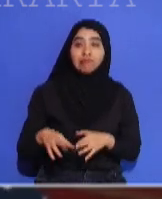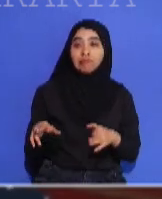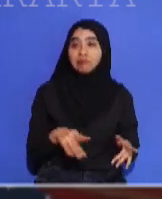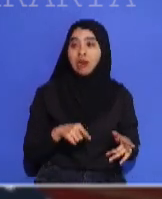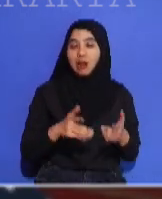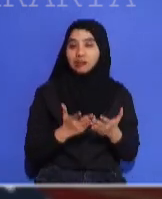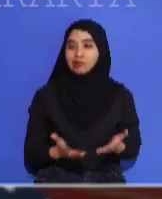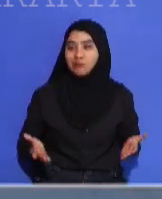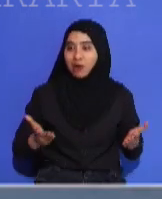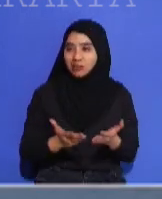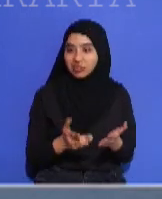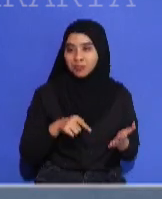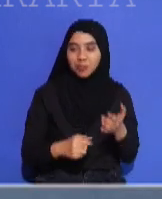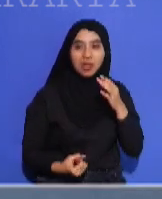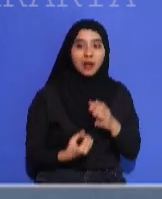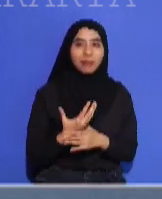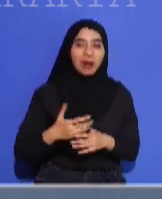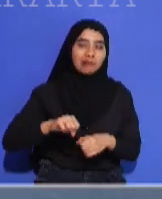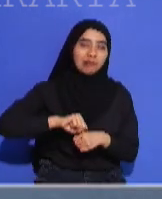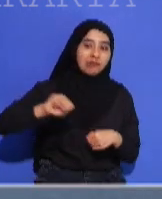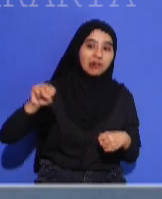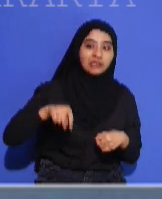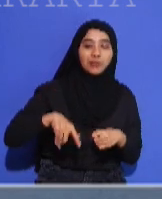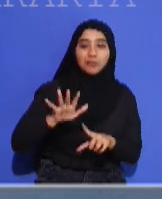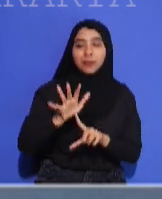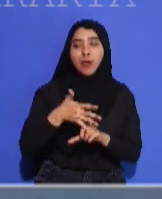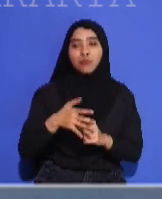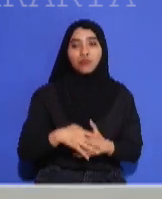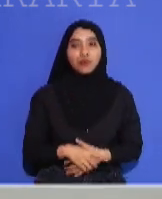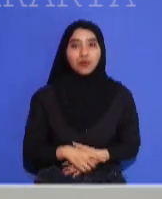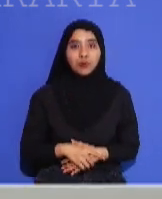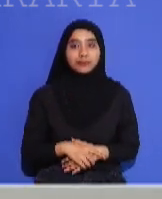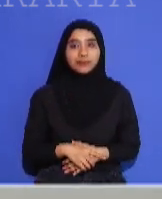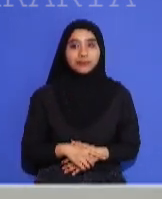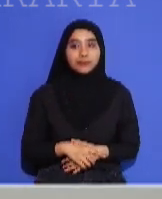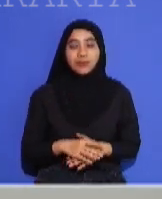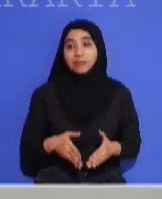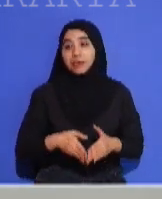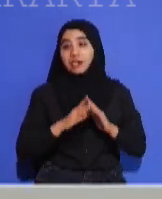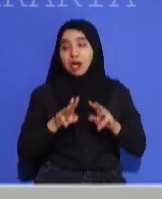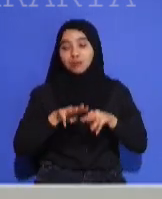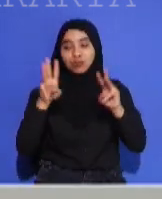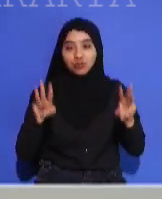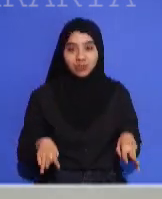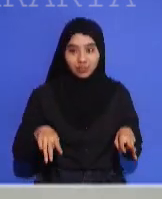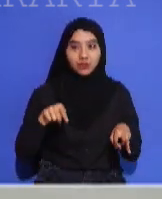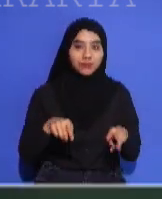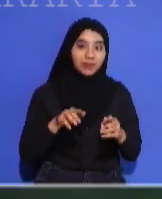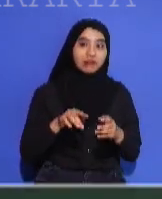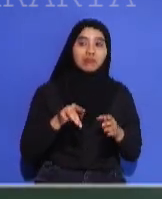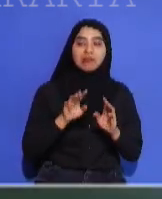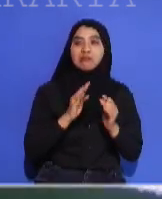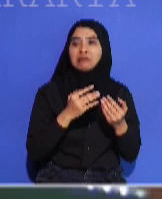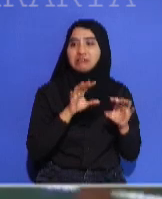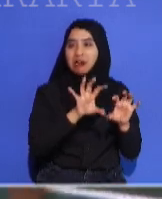perkembangan Kris ada di Bantul ditambahkan yanatun dengan berdirinya museum dan galeri SKM Yogyakarta di